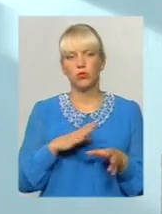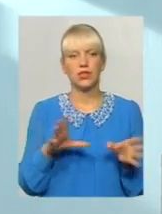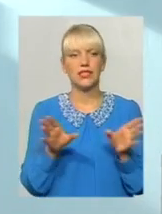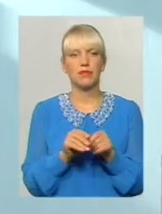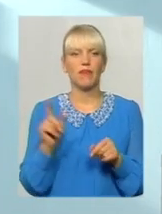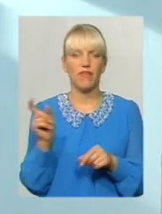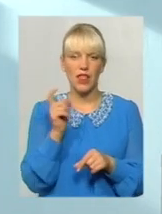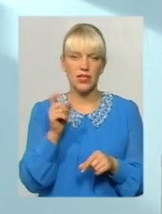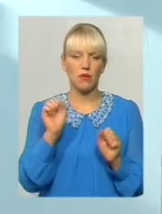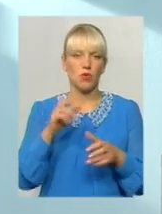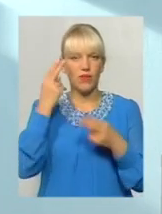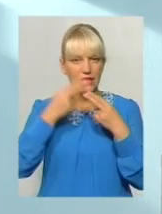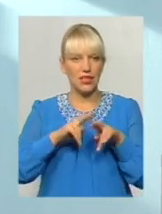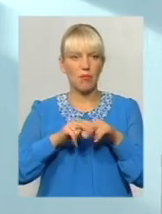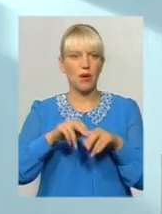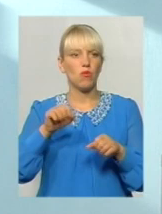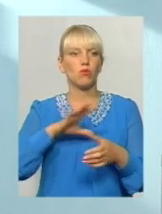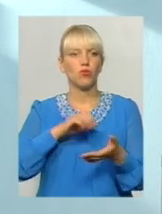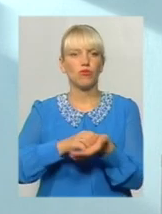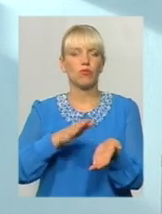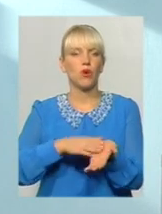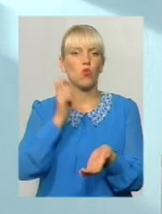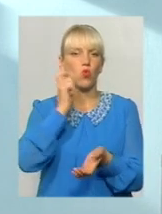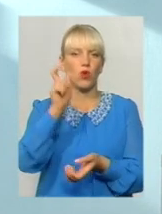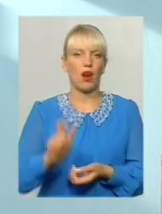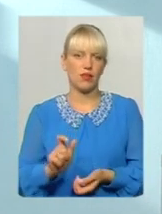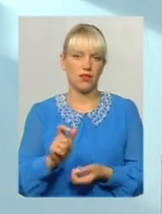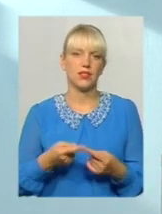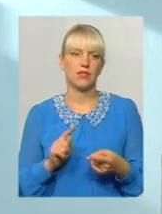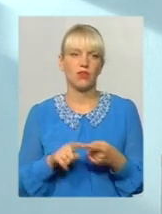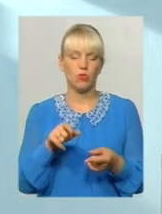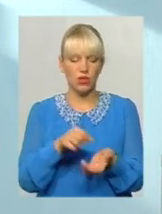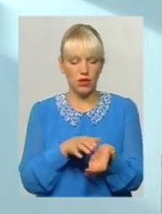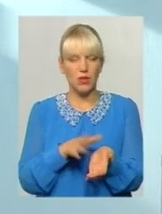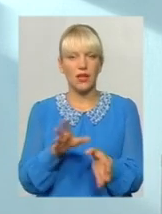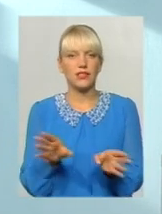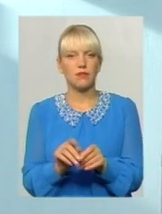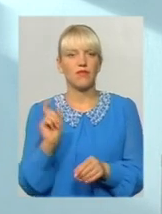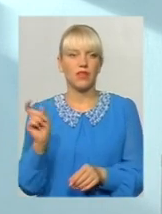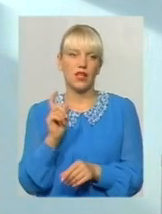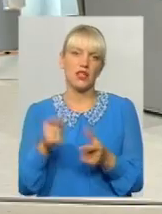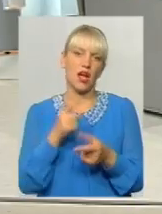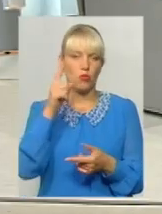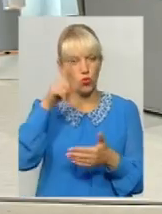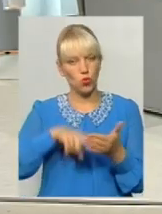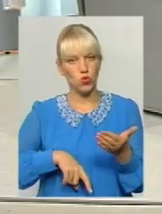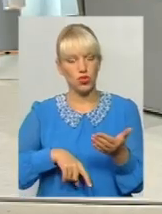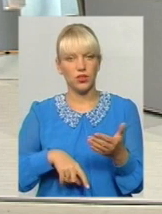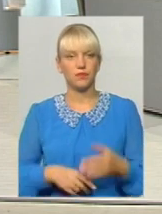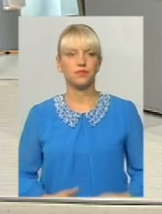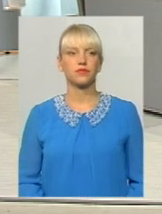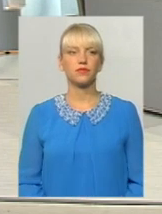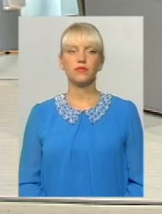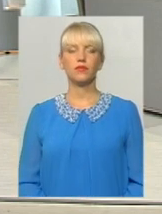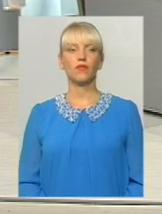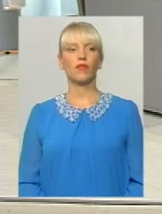співвласник, може бути. В технічному паспорті буде вписаний все одно українець. Він як буде вписаний як співвласник або доручення.